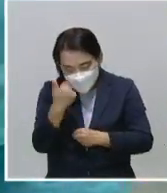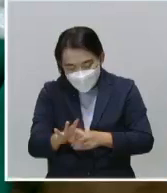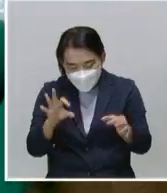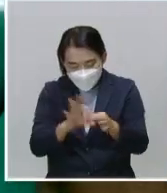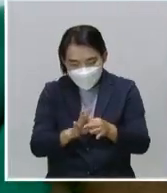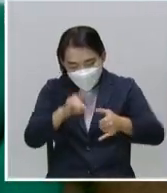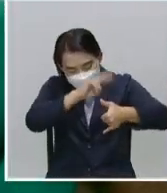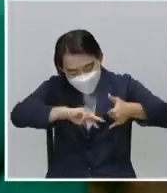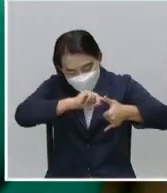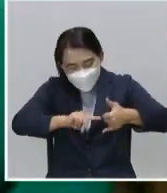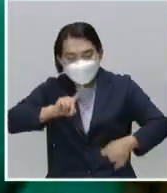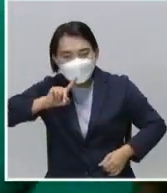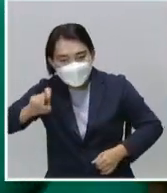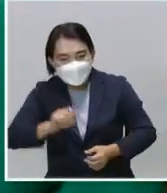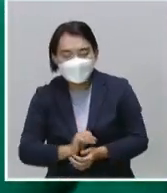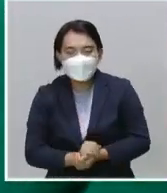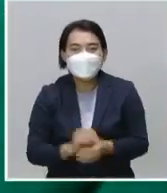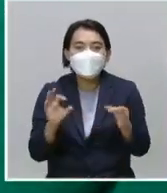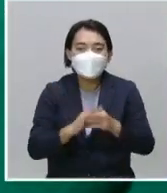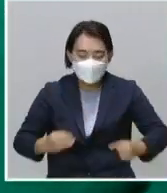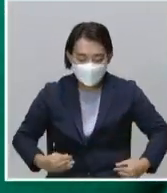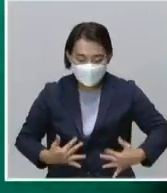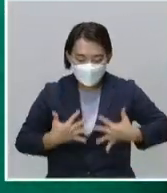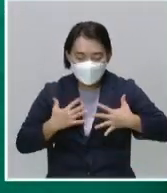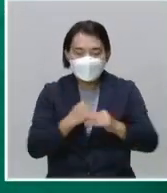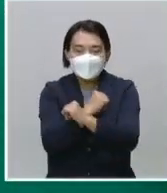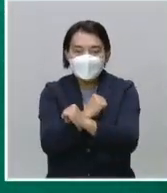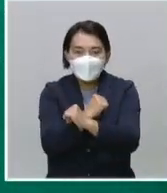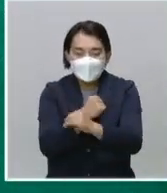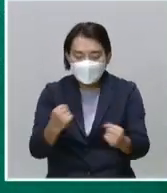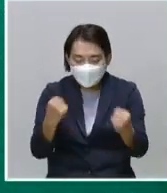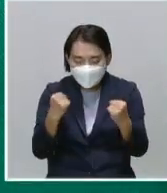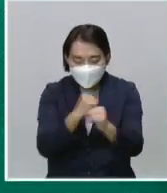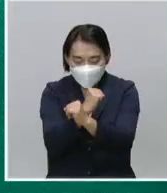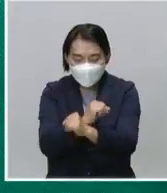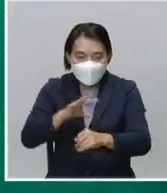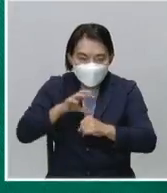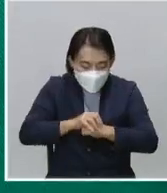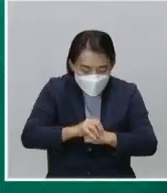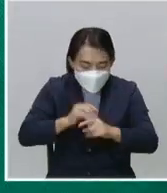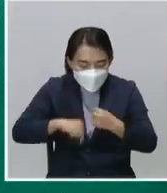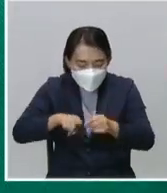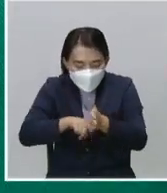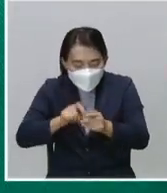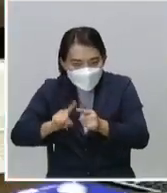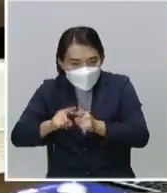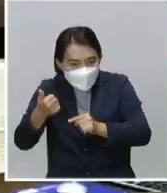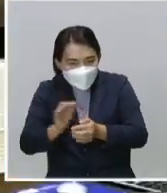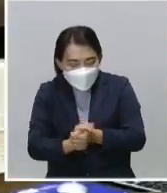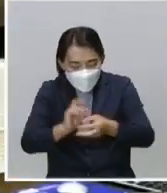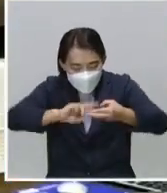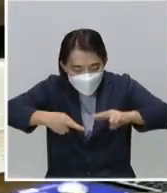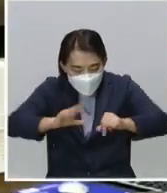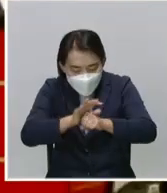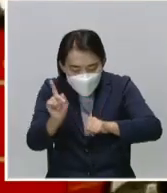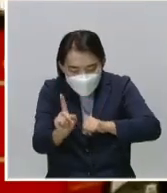ถามคนตรวจนะครับว่าเป็นการภูมิคุ้มกันที่ป้องกันหรือว่ากำจัดเชื้อโรคได้หรือไม่หรือจำเพาะต่อเชื้อสายพันธุ์ใดต้